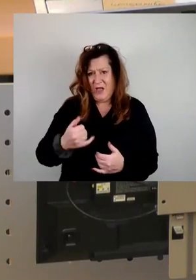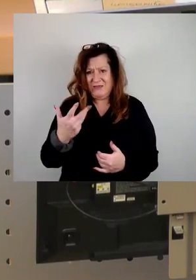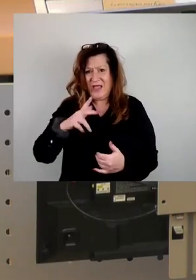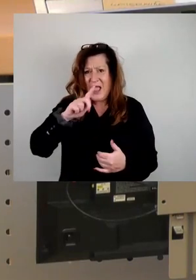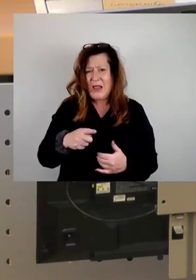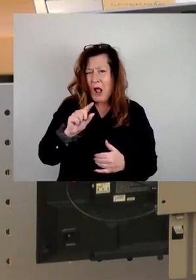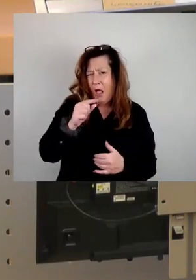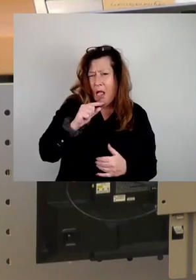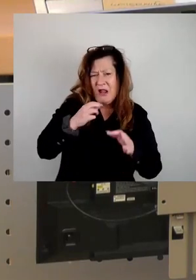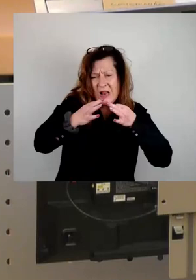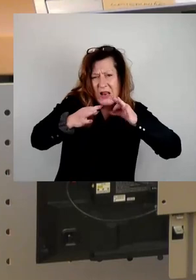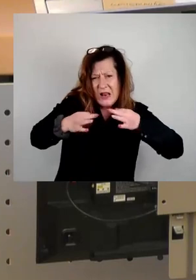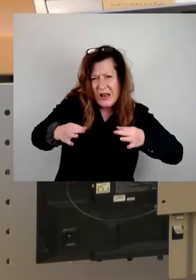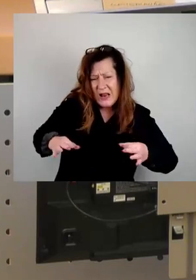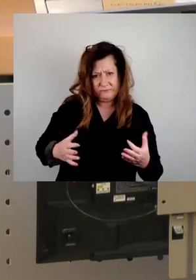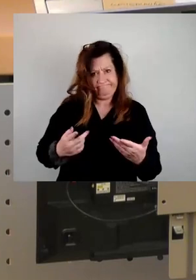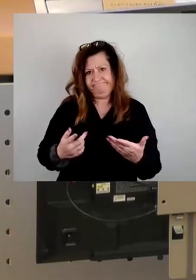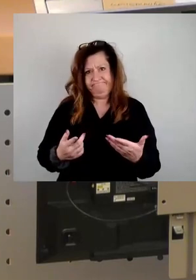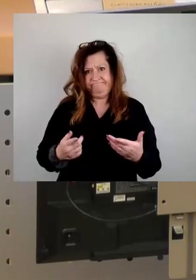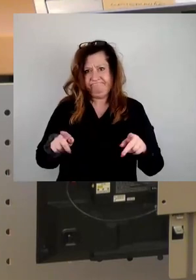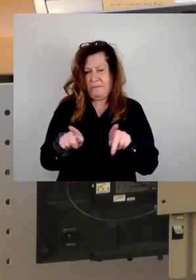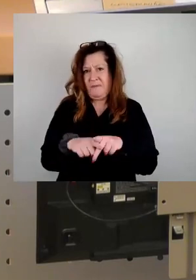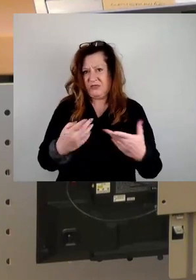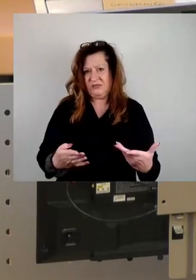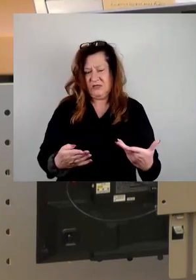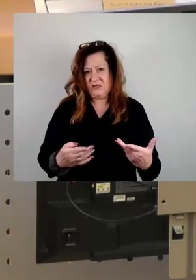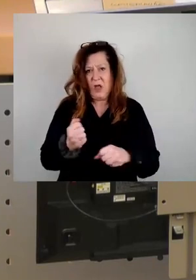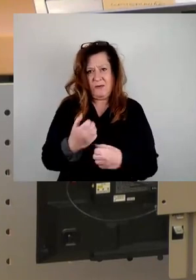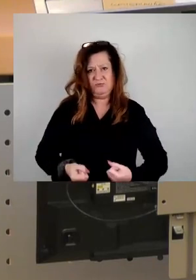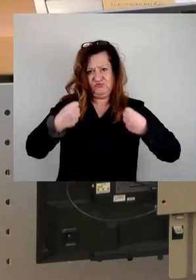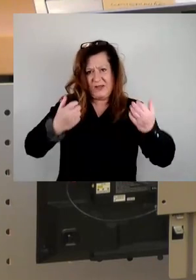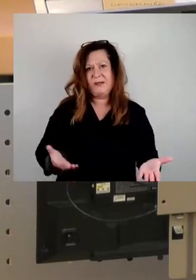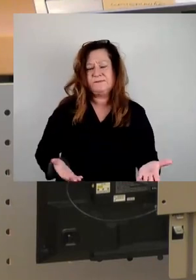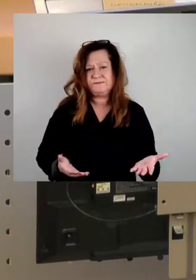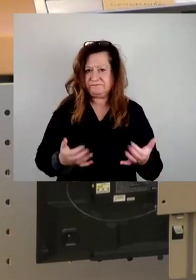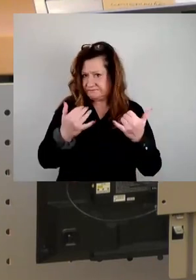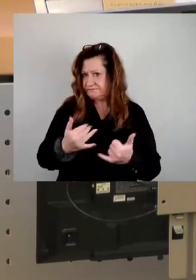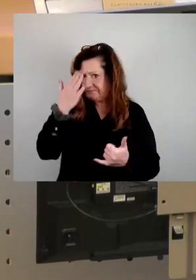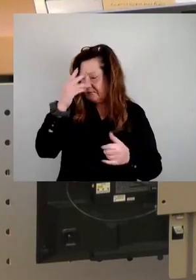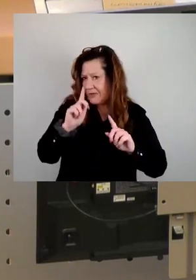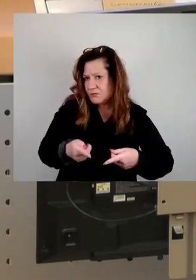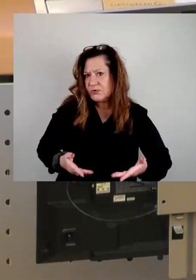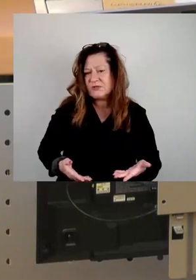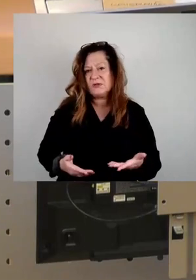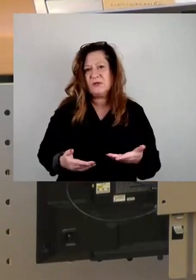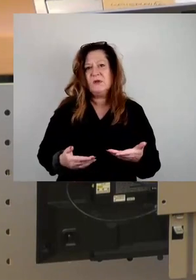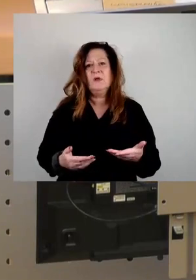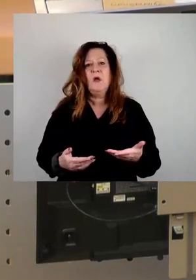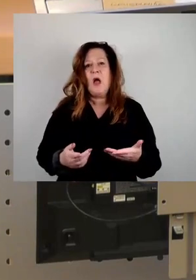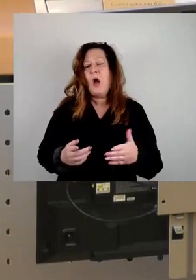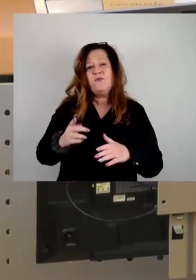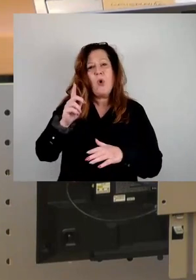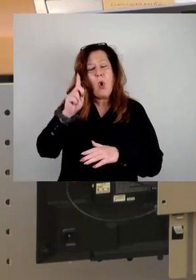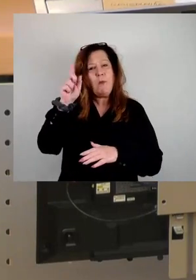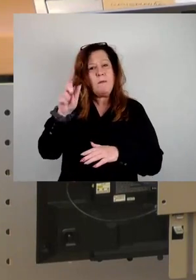verliert. Ja, und was wir hingegen wirklich jetzt bedenken wollen an der Stelle und was wir dem Oberbürgermeister gern mit auf den Weg geben wollen,